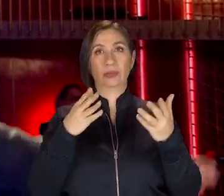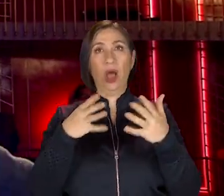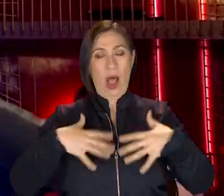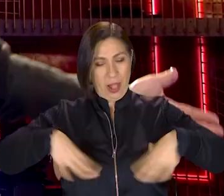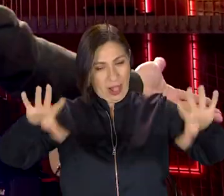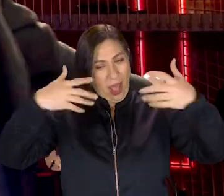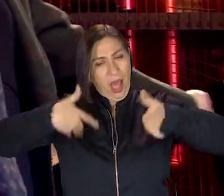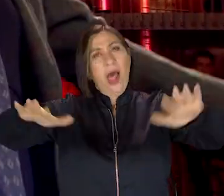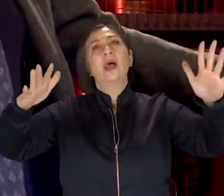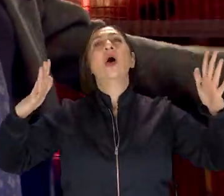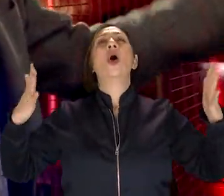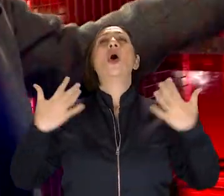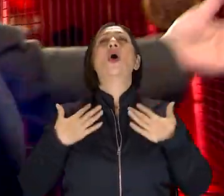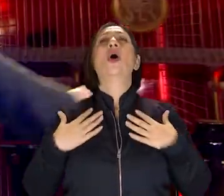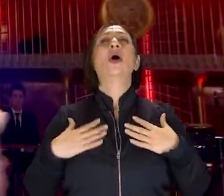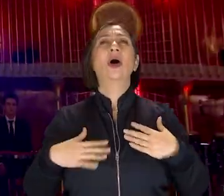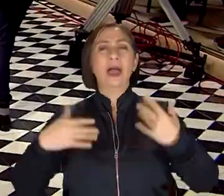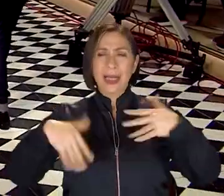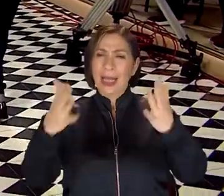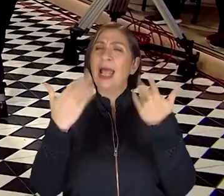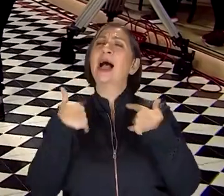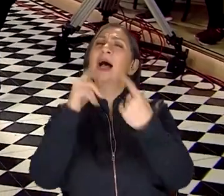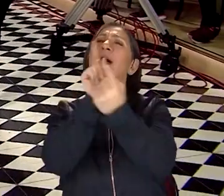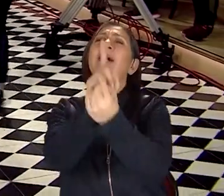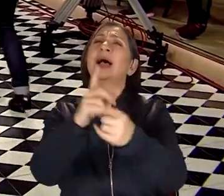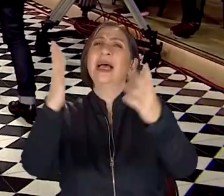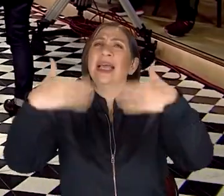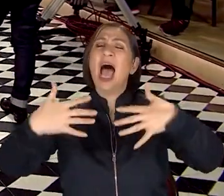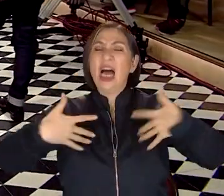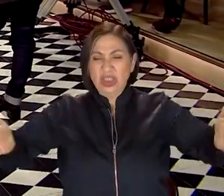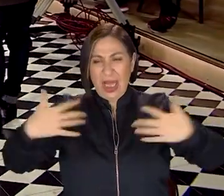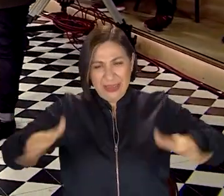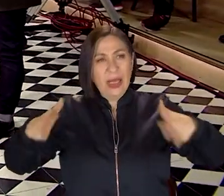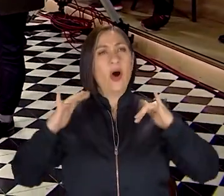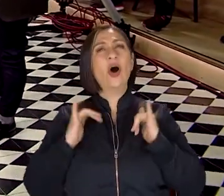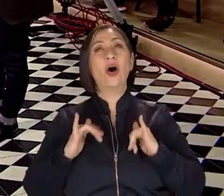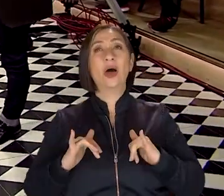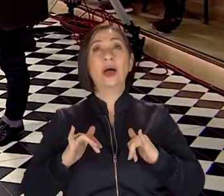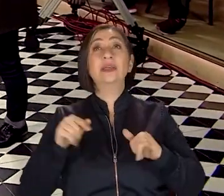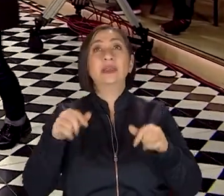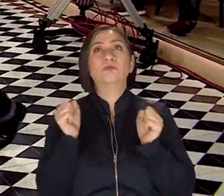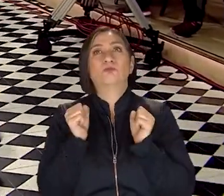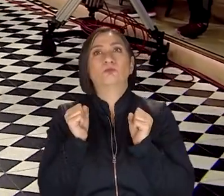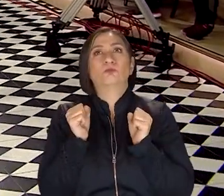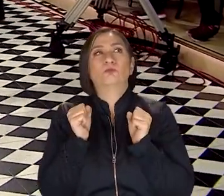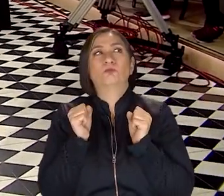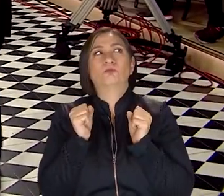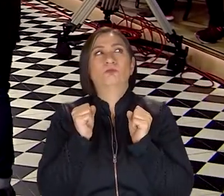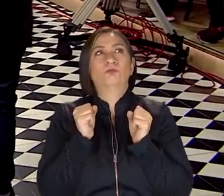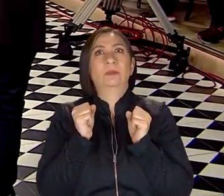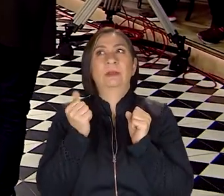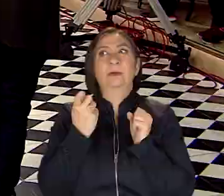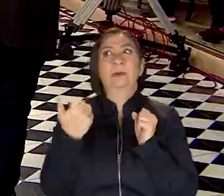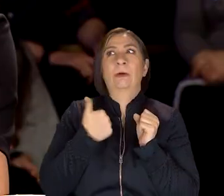Al bunları. Al. Oh. Gel sen bana gel. Ben sana gel. Al. Aç. Değil mi? Bu var. Şimdi kasık. Kaç like